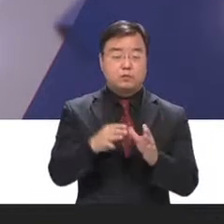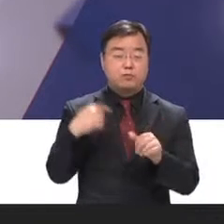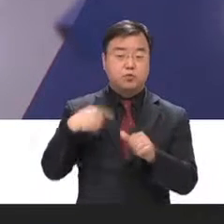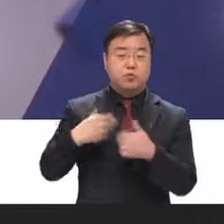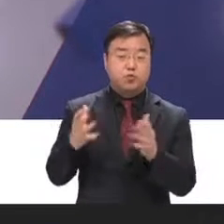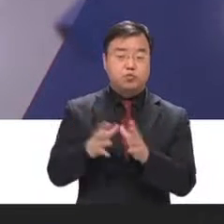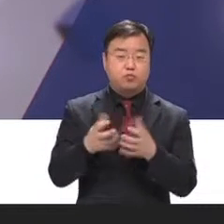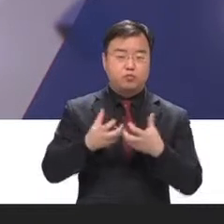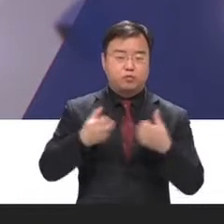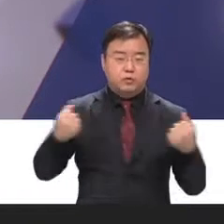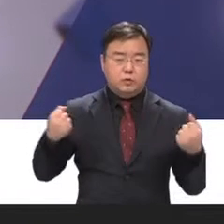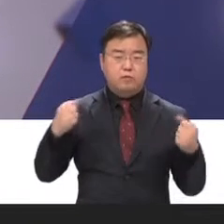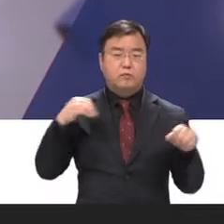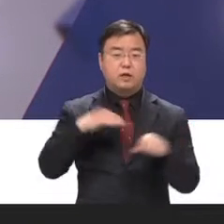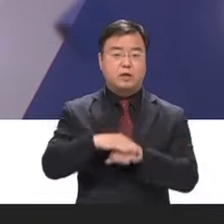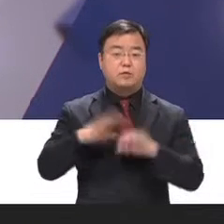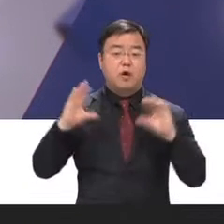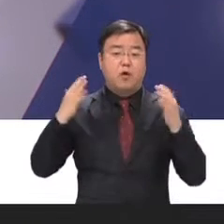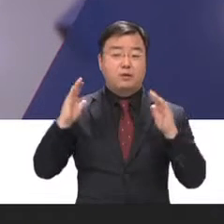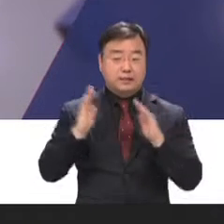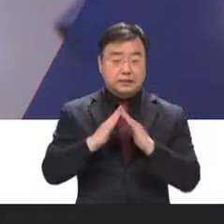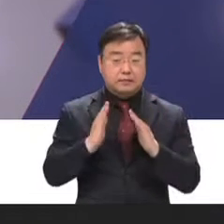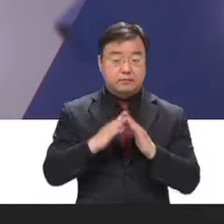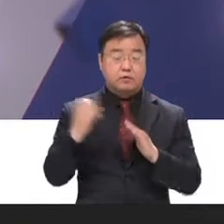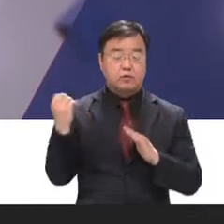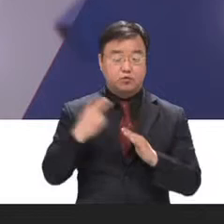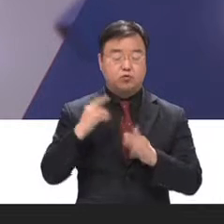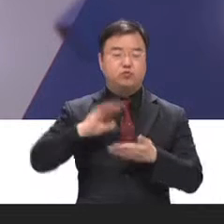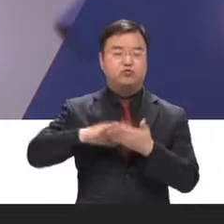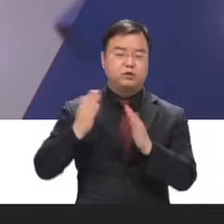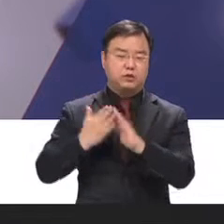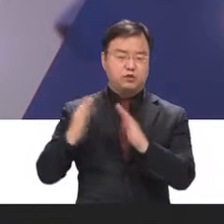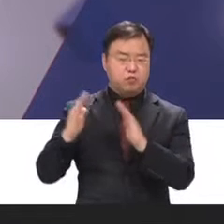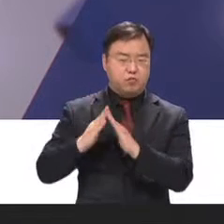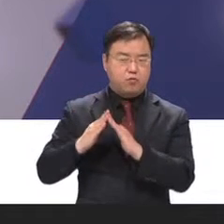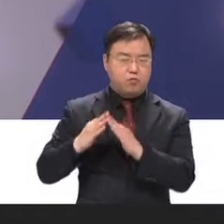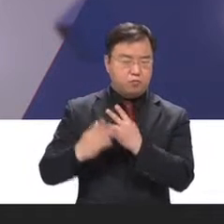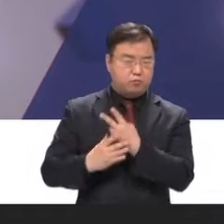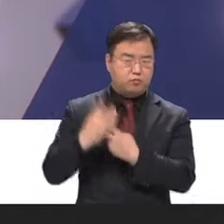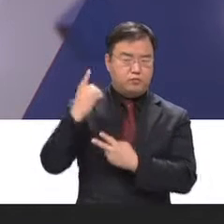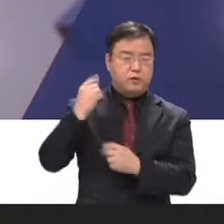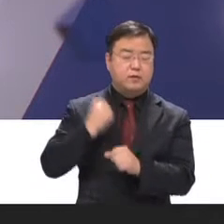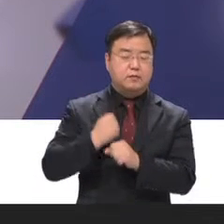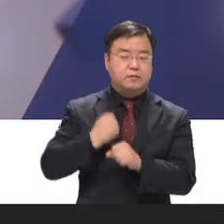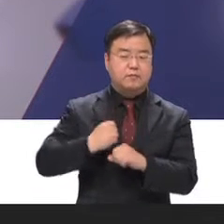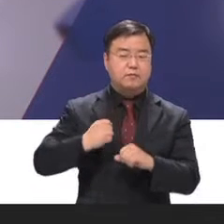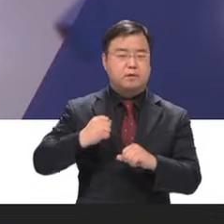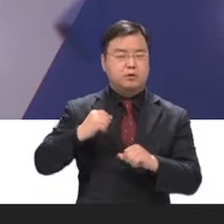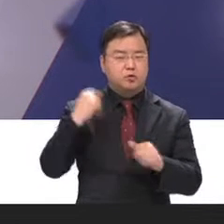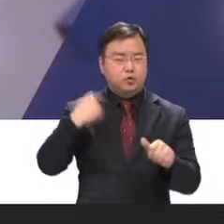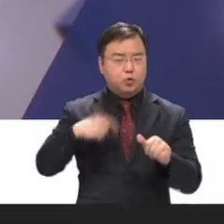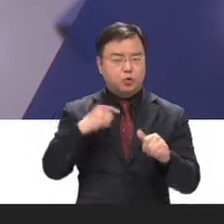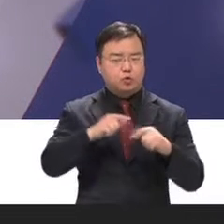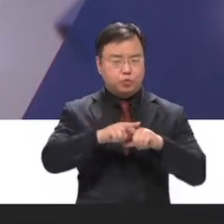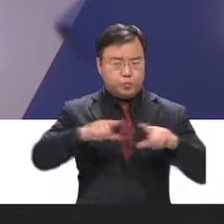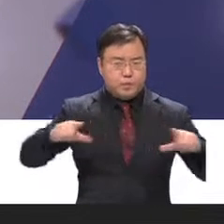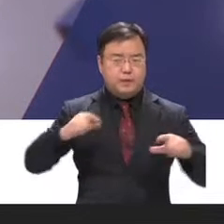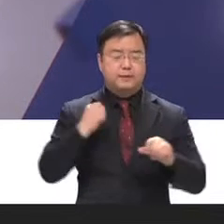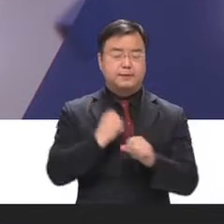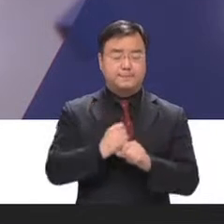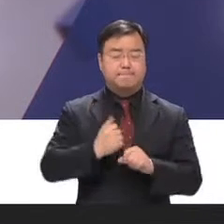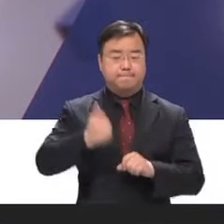있는 어린이집과 유치원의 교육과정 관리 를 통합해 차별 없는 교육을 하자는 취지로 시작됐는데요 예